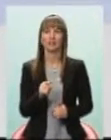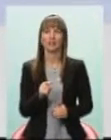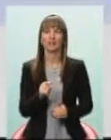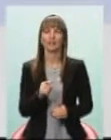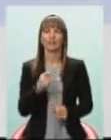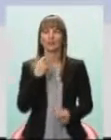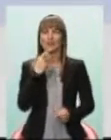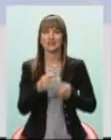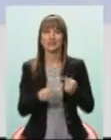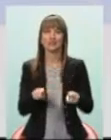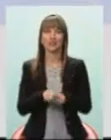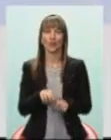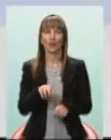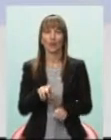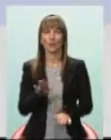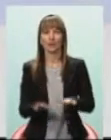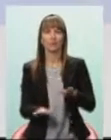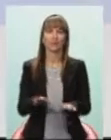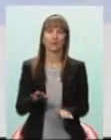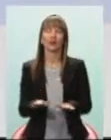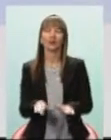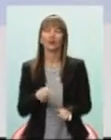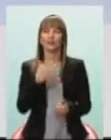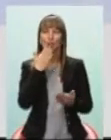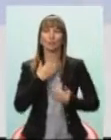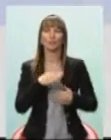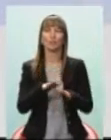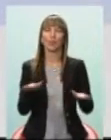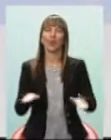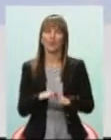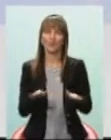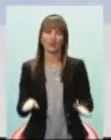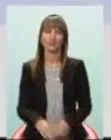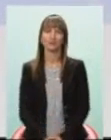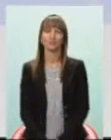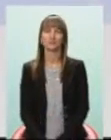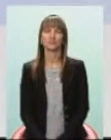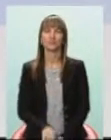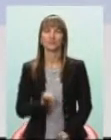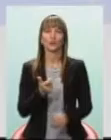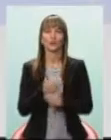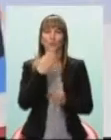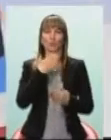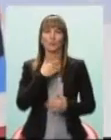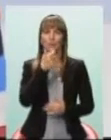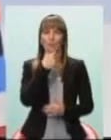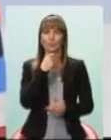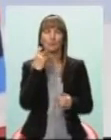так с ноги на ногу. Они любят плавать и очень любят